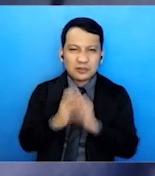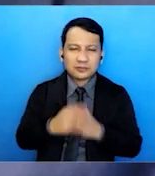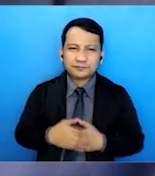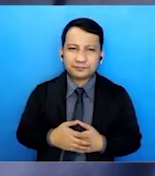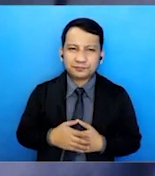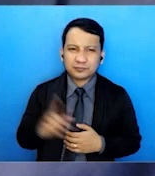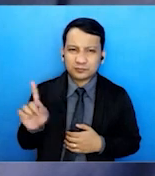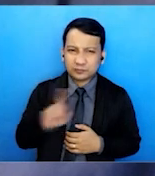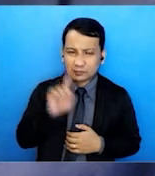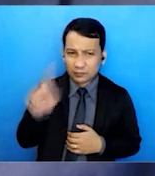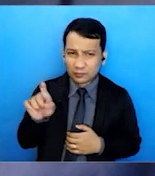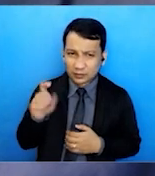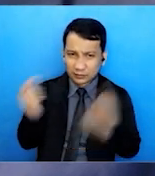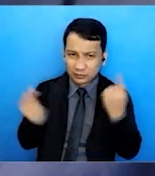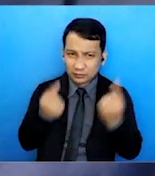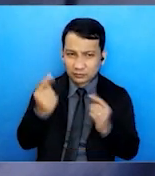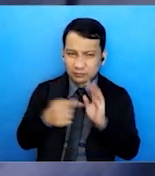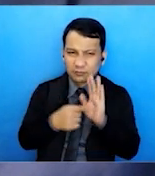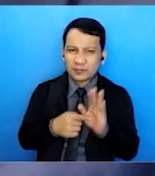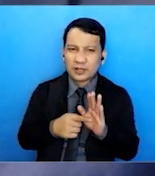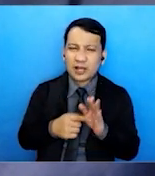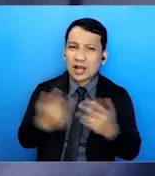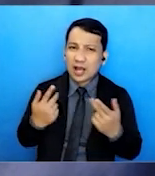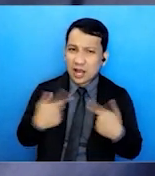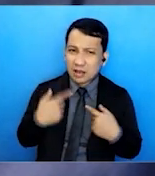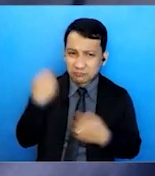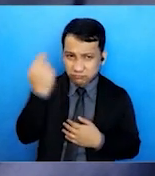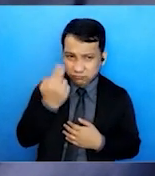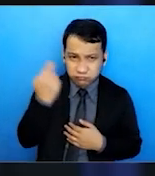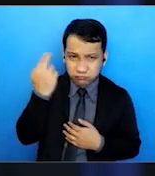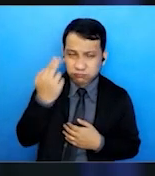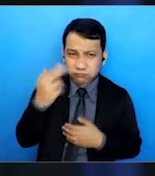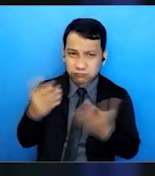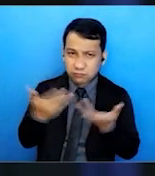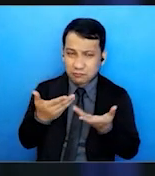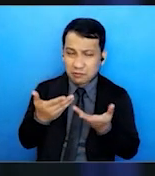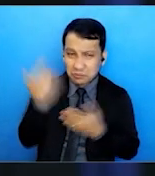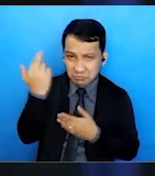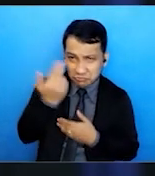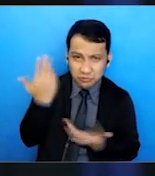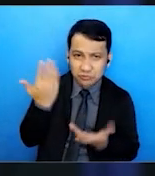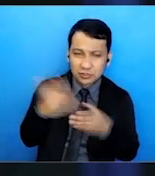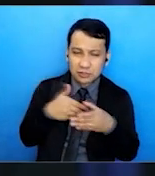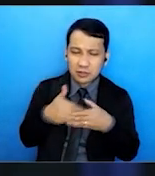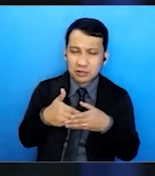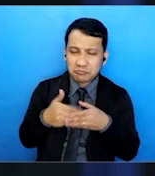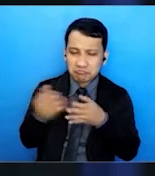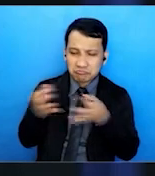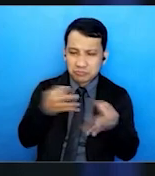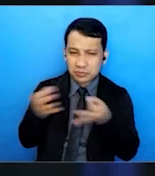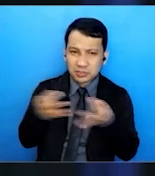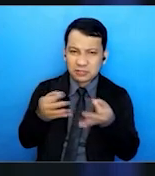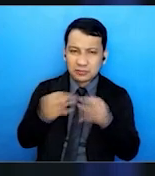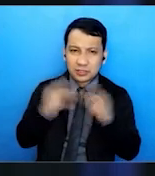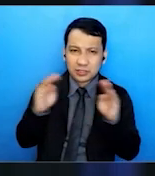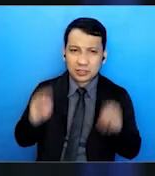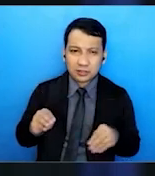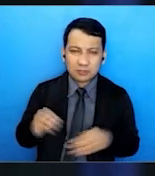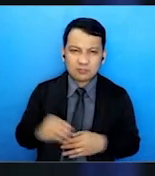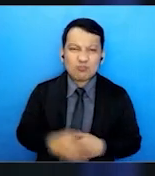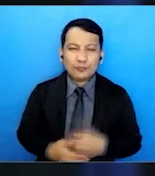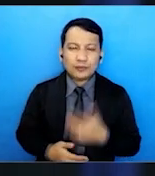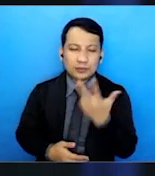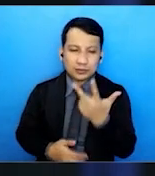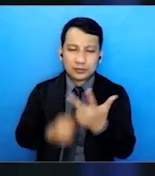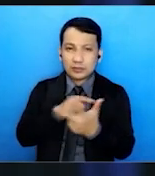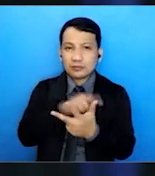Senate President Tito Soto, meron bang agenda para sa pagluluwag na ito? Paliwanag naman ng palasyo, nahahati sa tatlong classification